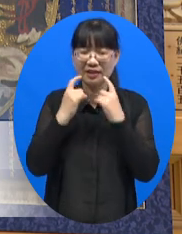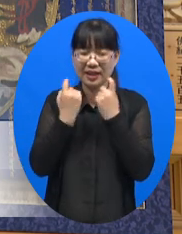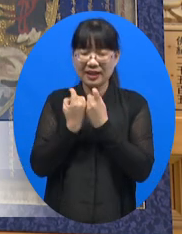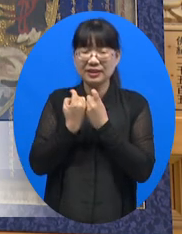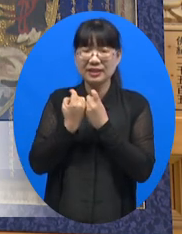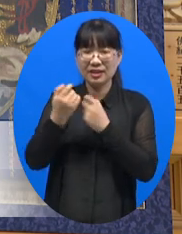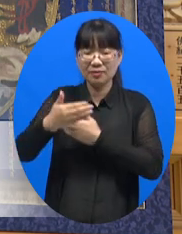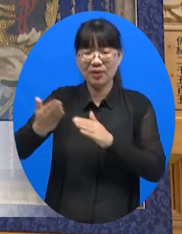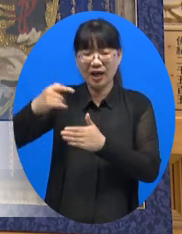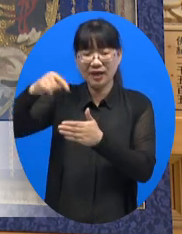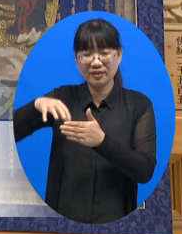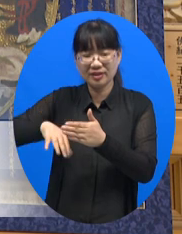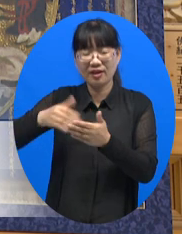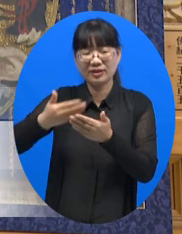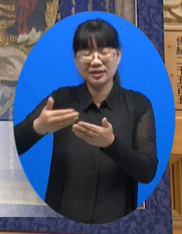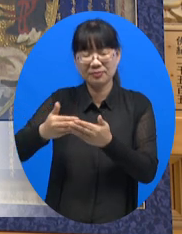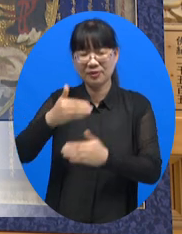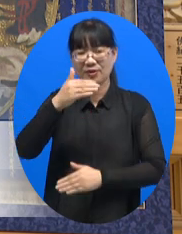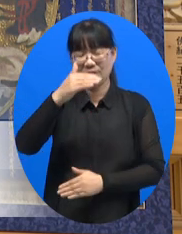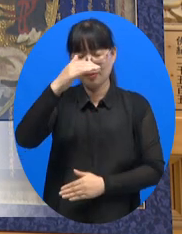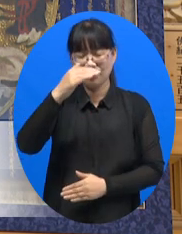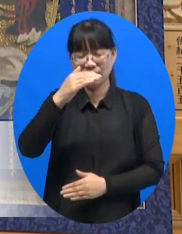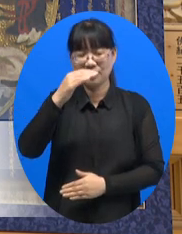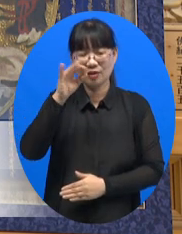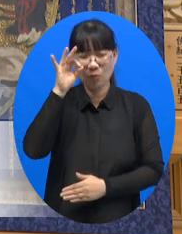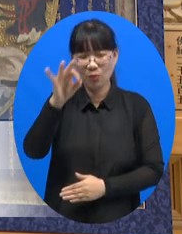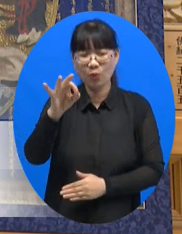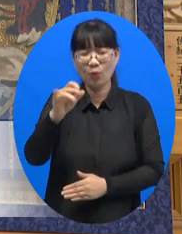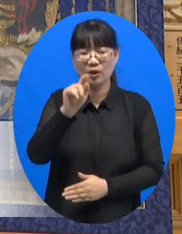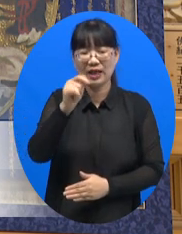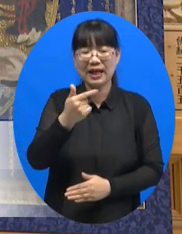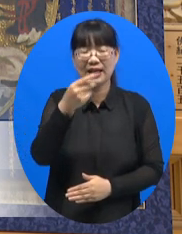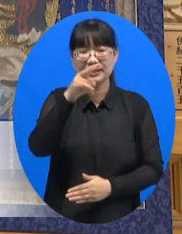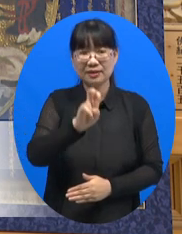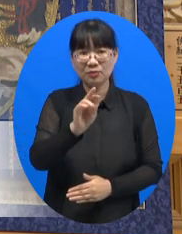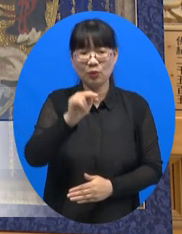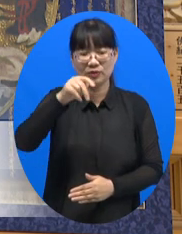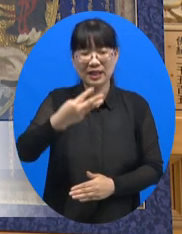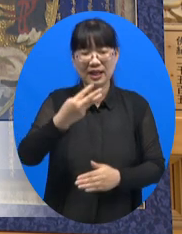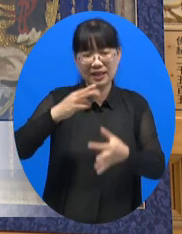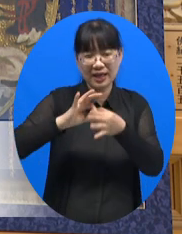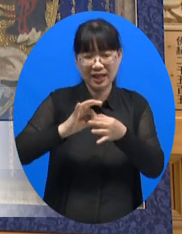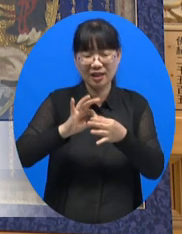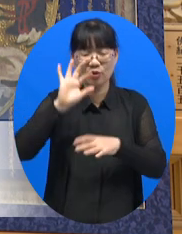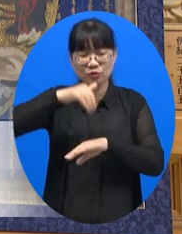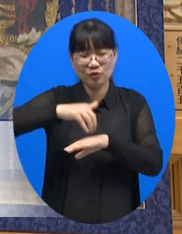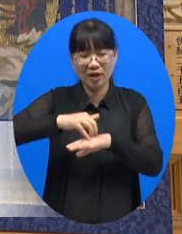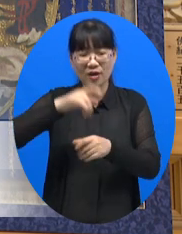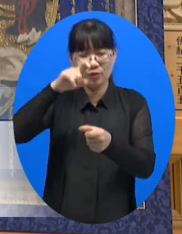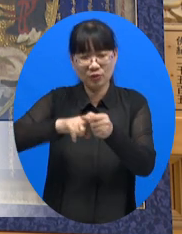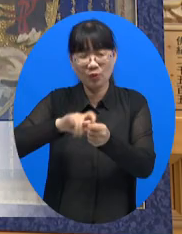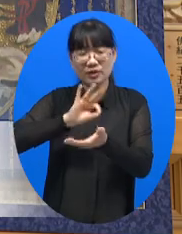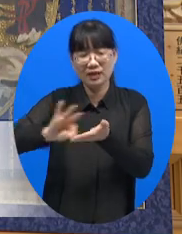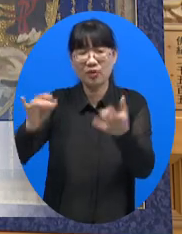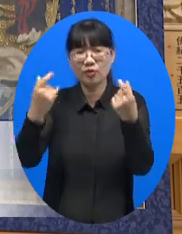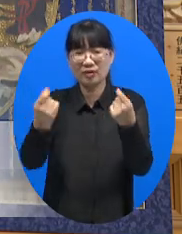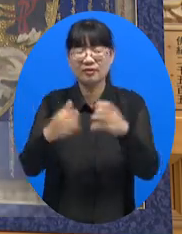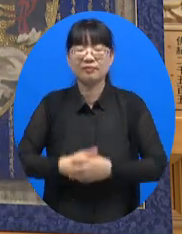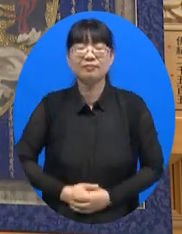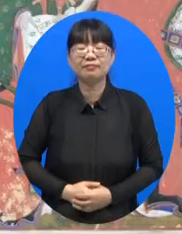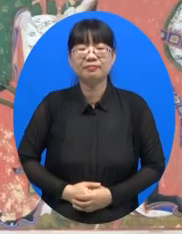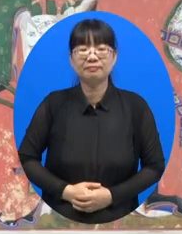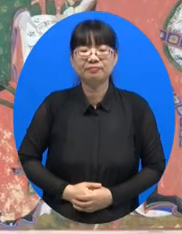개인 처소에서 이 그림을 관사 하면서 과는 보살의 관련된 수행을 했던 용도로 생기 아닌가